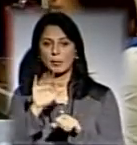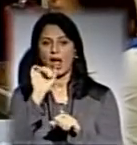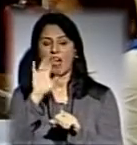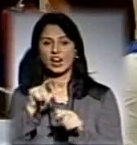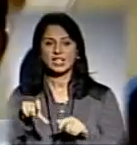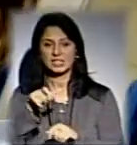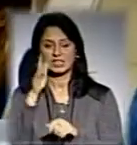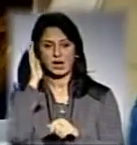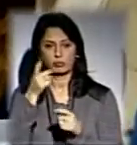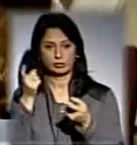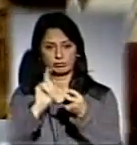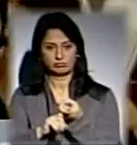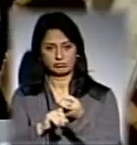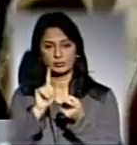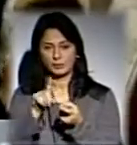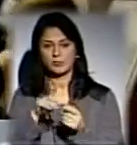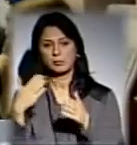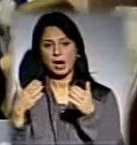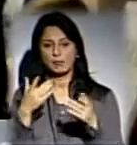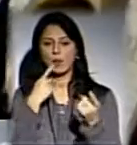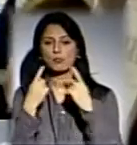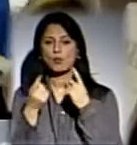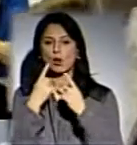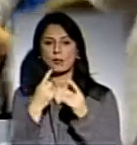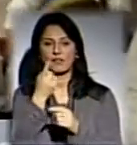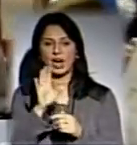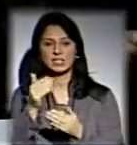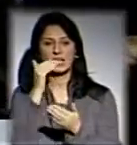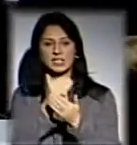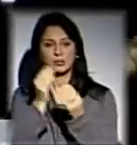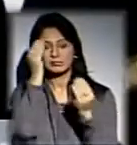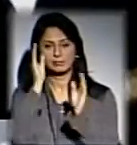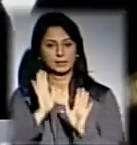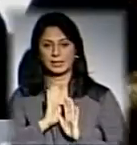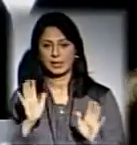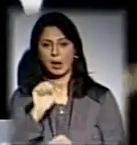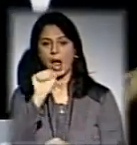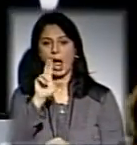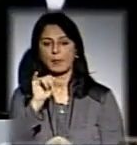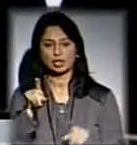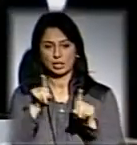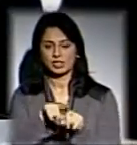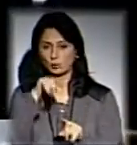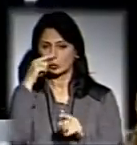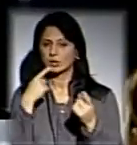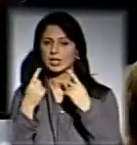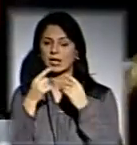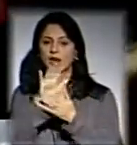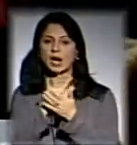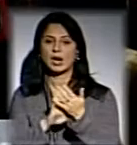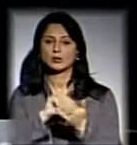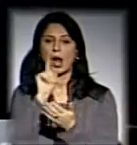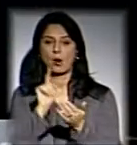გზის საკითხიც იყოს. აღნიშნულ თემაზე მხარეებს მოლაპარაკების არც ერთ ეტაპზე არ უმსჯელიათ. ზურაბ აბაშიძე ასევე რუსეთთან დიალოგის